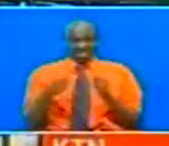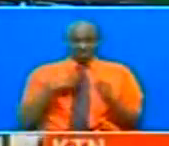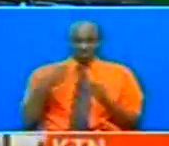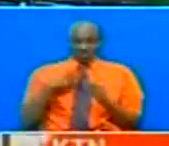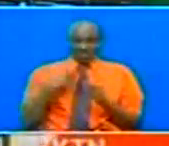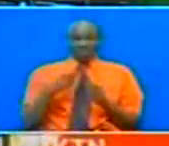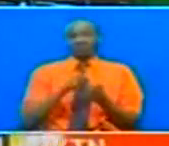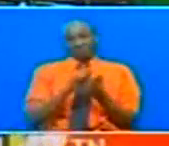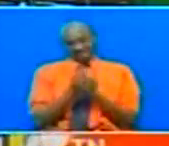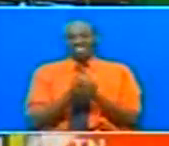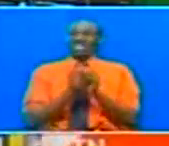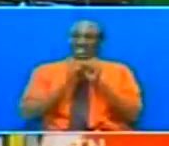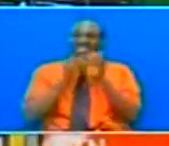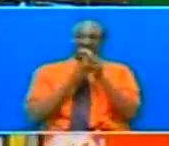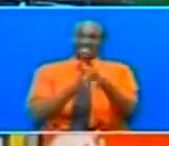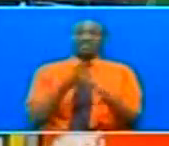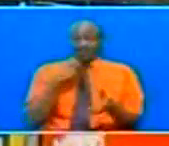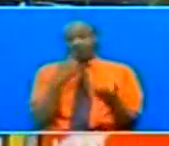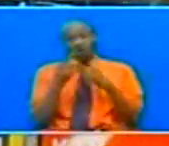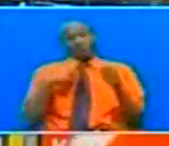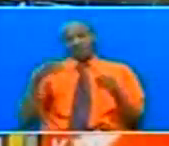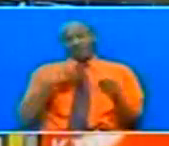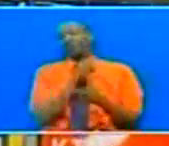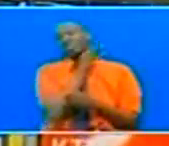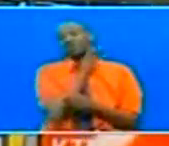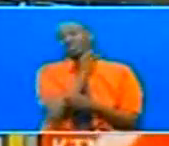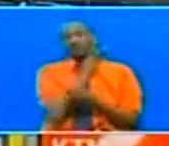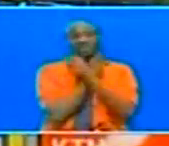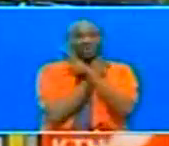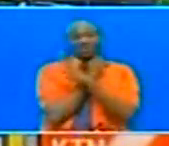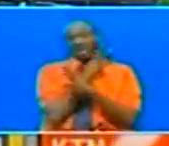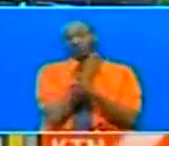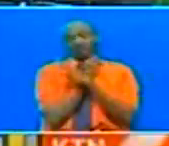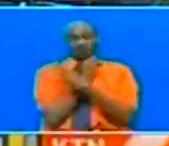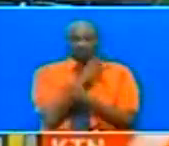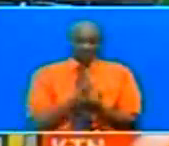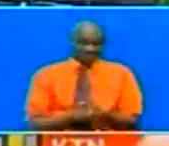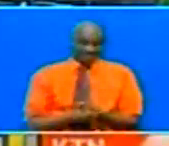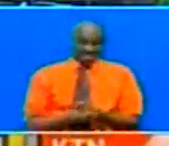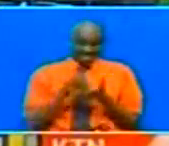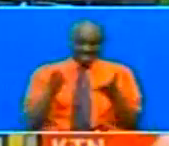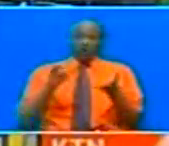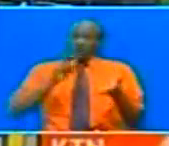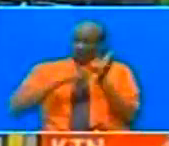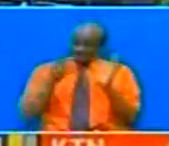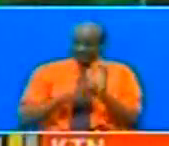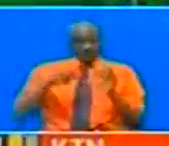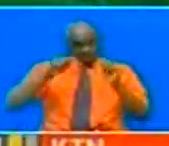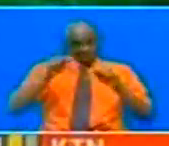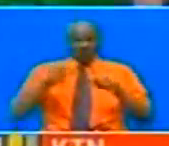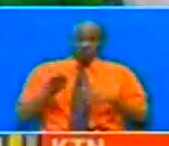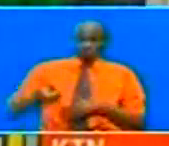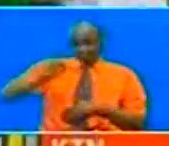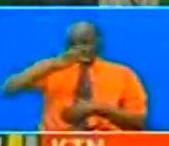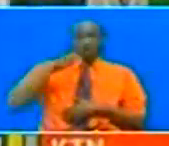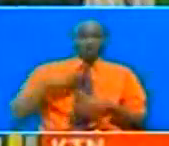Transformative leaders and to uphold national values. Suala la mkataba wa maelewano na nyongeza kwa